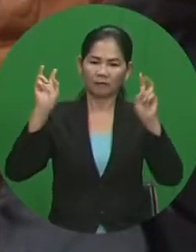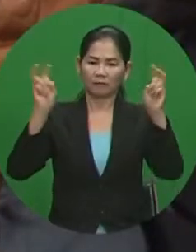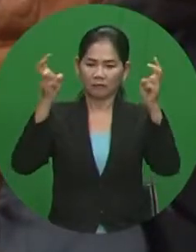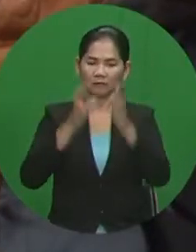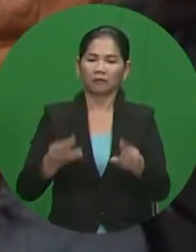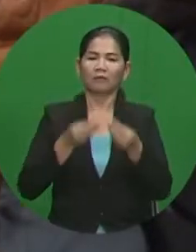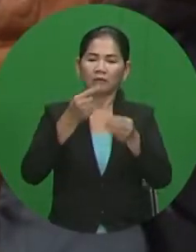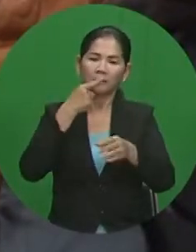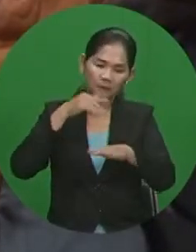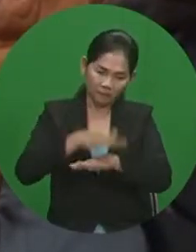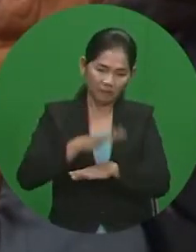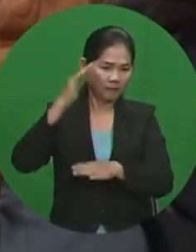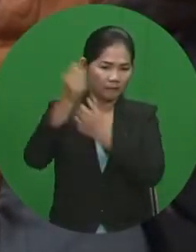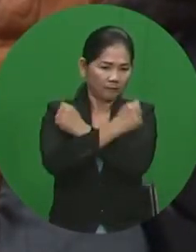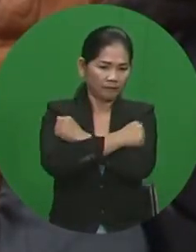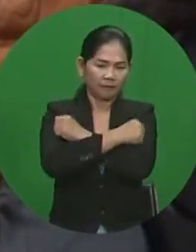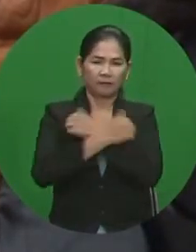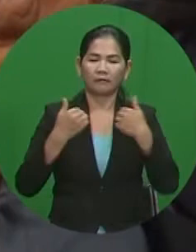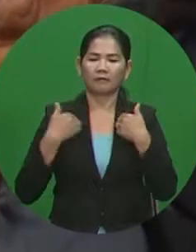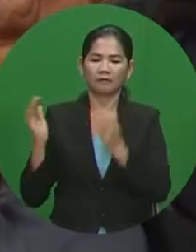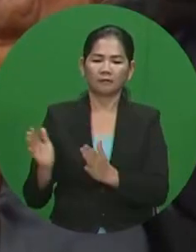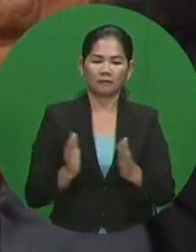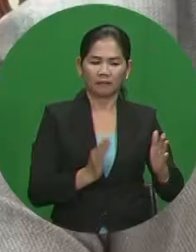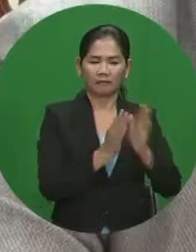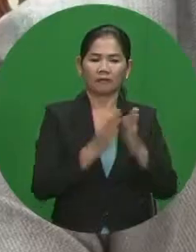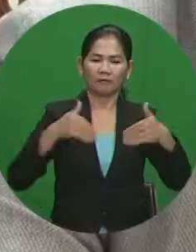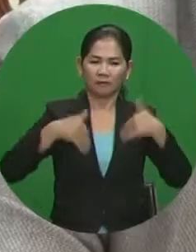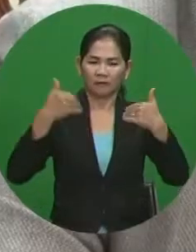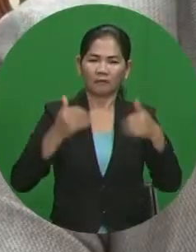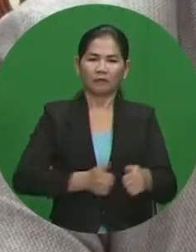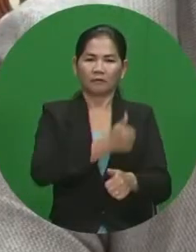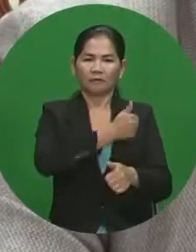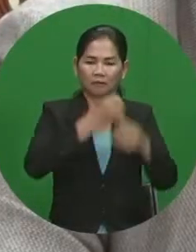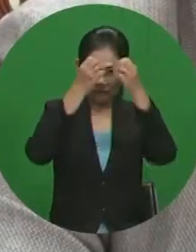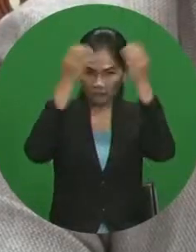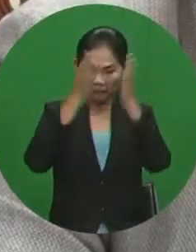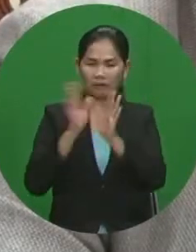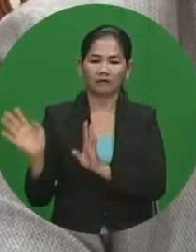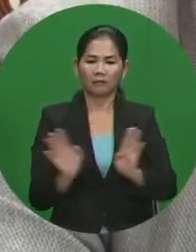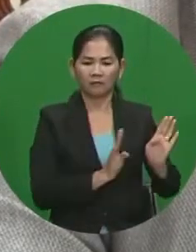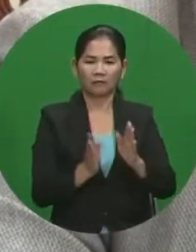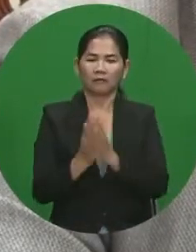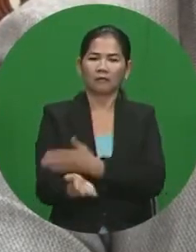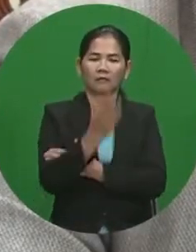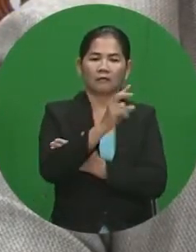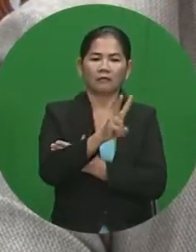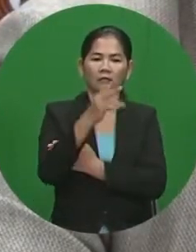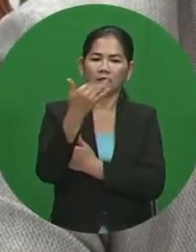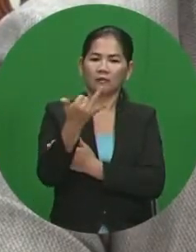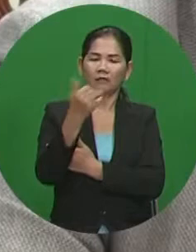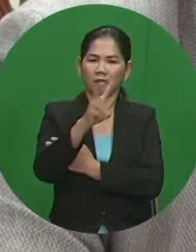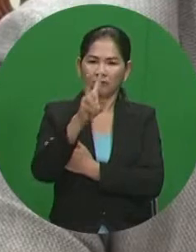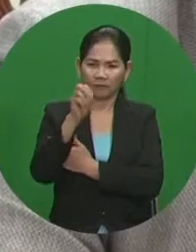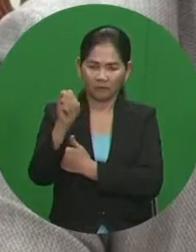ទផ្ដល់ឈាមផ្ដល់ក្តីស្រឡាញ់ដែលរៀបចំឡើងដោយយុវជនក្រសួងព័ត៌មានដែលប្រព្រឹត្តទៅនៅព្រឹកថ្ងៃទី27ខែ